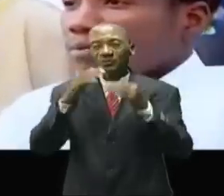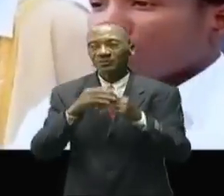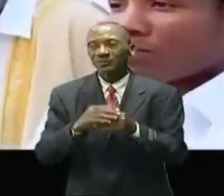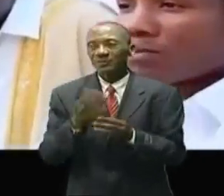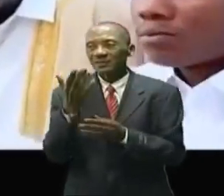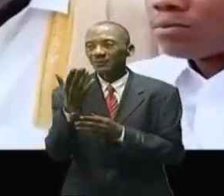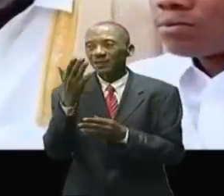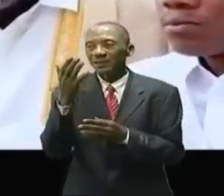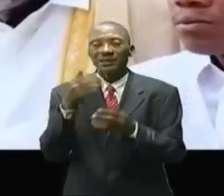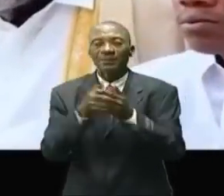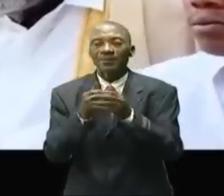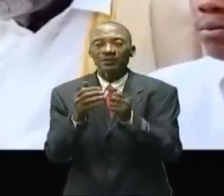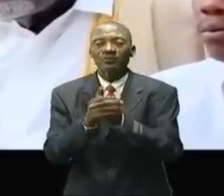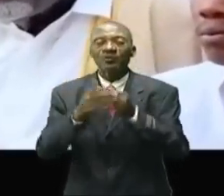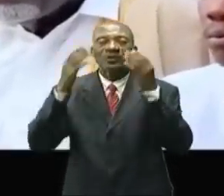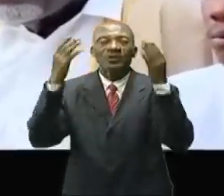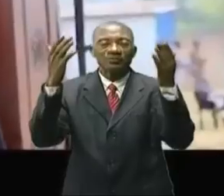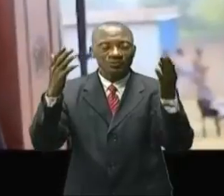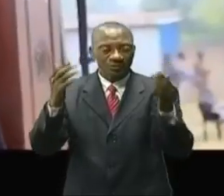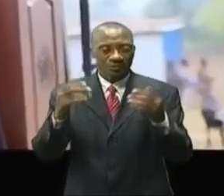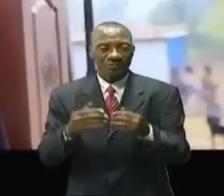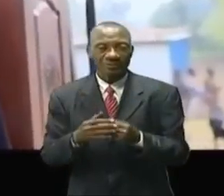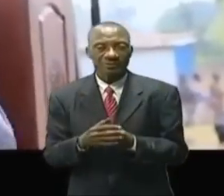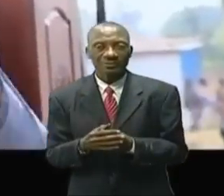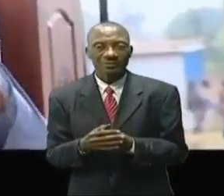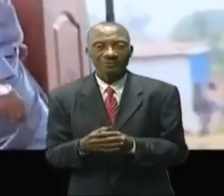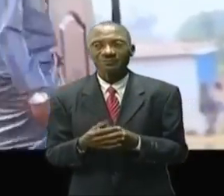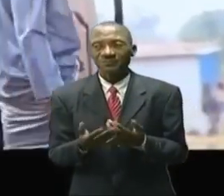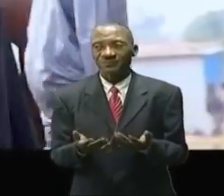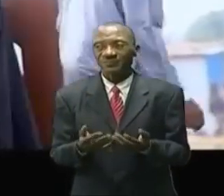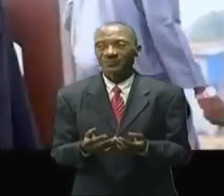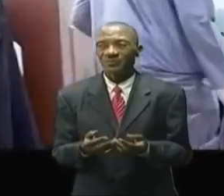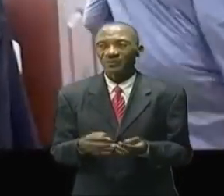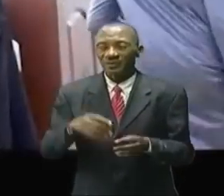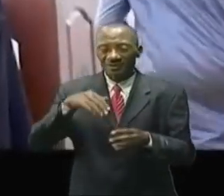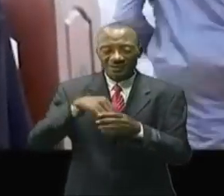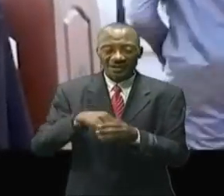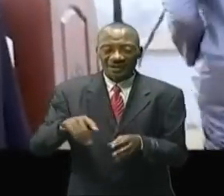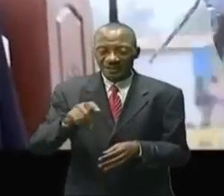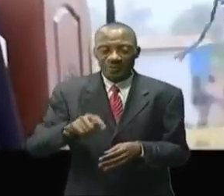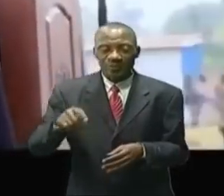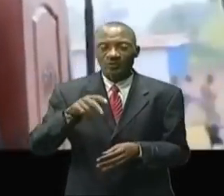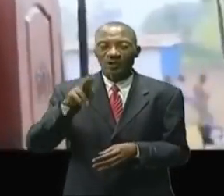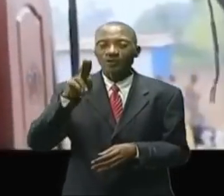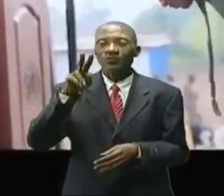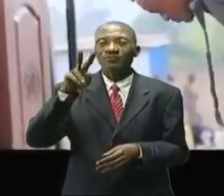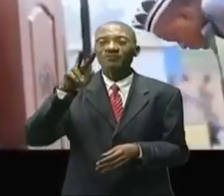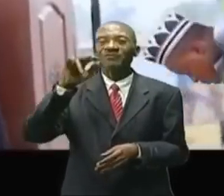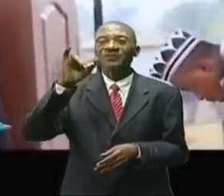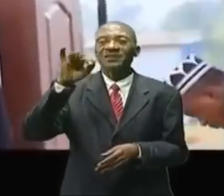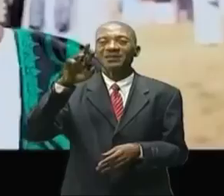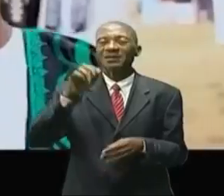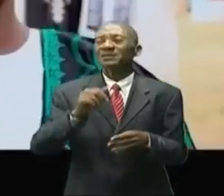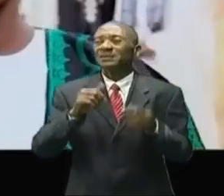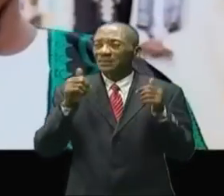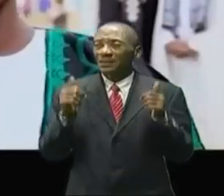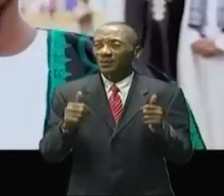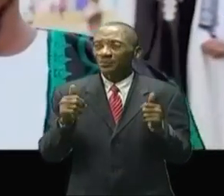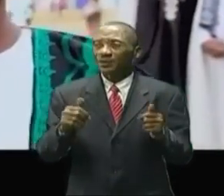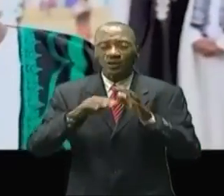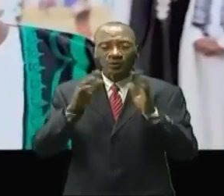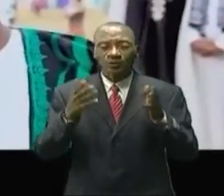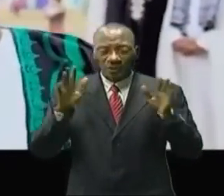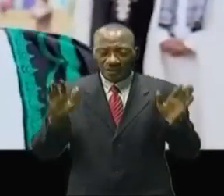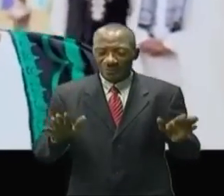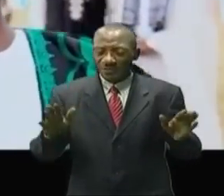Ramazani, responsable numéro 1 des musulmans dans les territoires d'Ouvira, dans le Sud Kivu, a déclaré qu'ils ont commémoré pour respecter